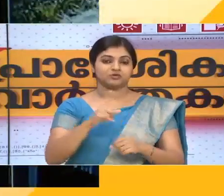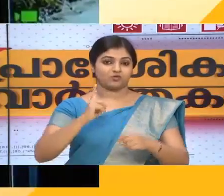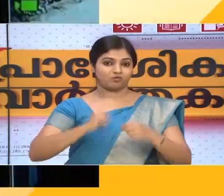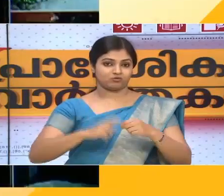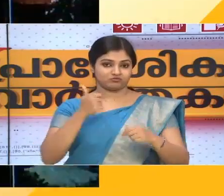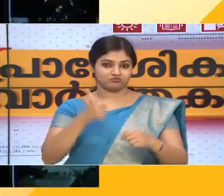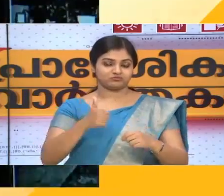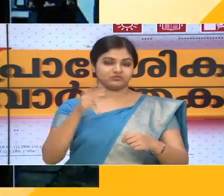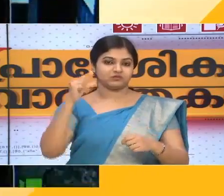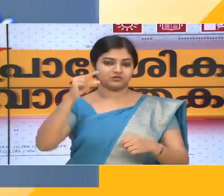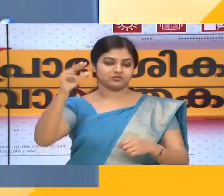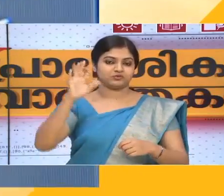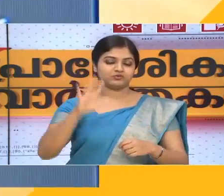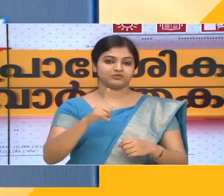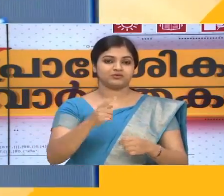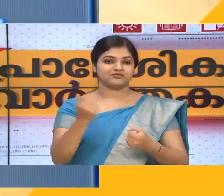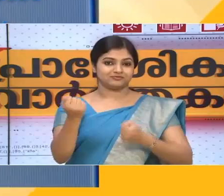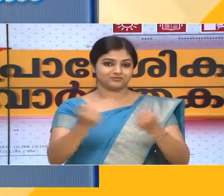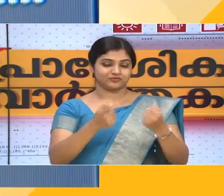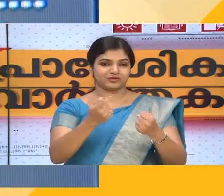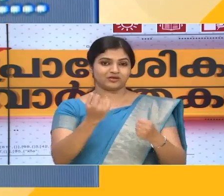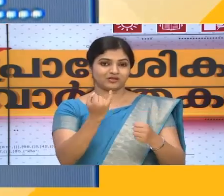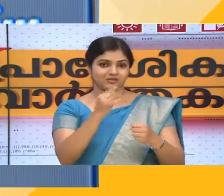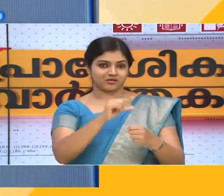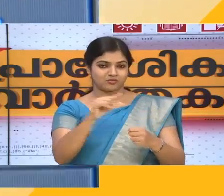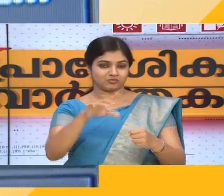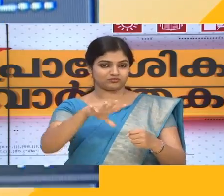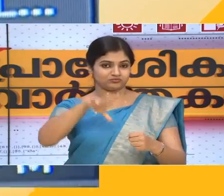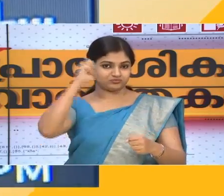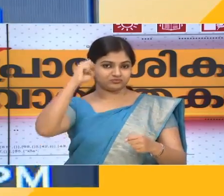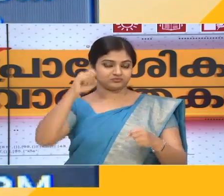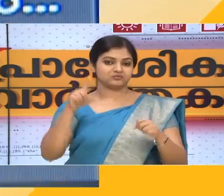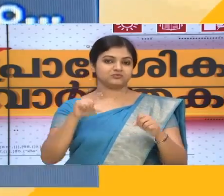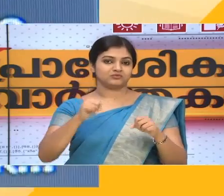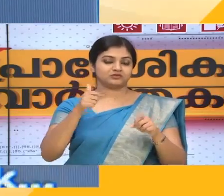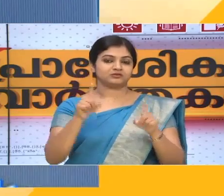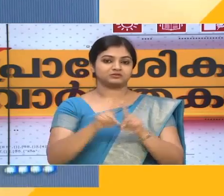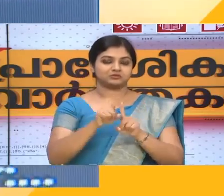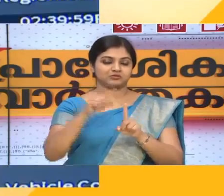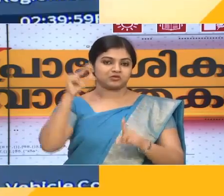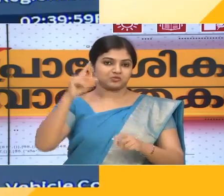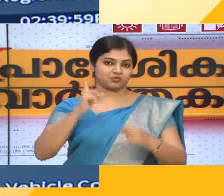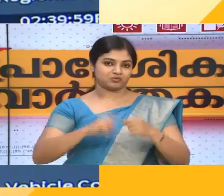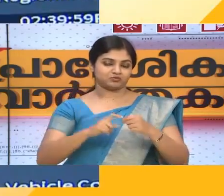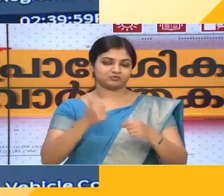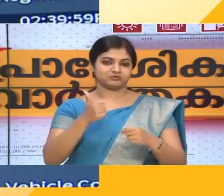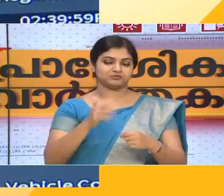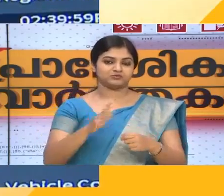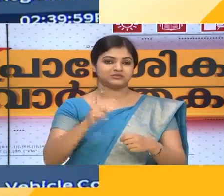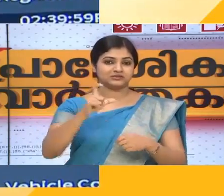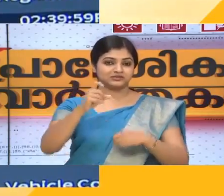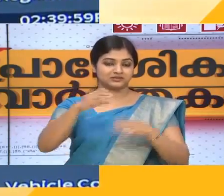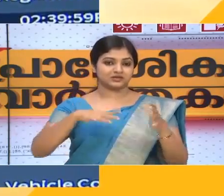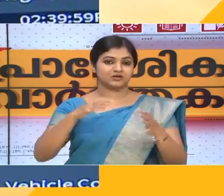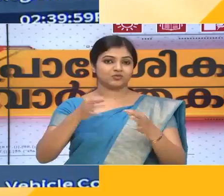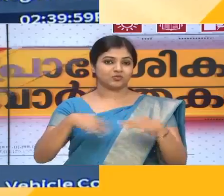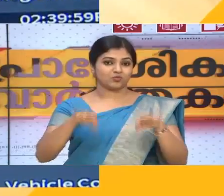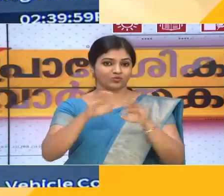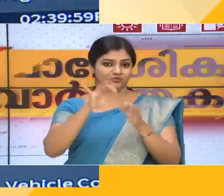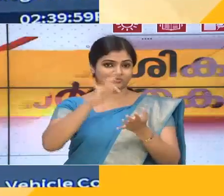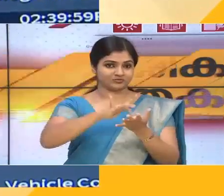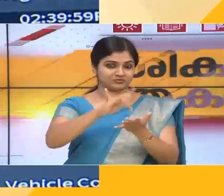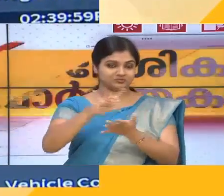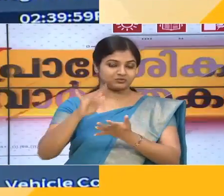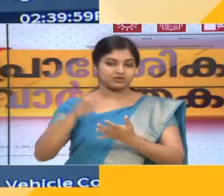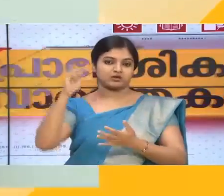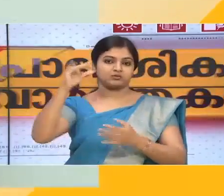ക്യാമറകൾ, വാഹനങ്ങളുടെ നമ്പറുകൾ പോലും കൃത്യമായി മനസ്സിലാക്കാൻ കഴിയുന്ന ക്യാമറകൾ. നഗരത്തിൻ്റെ പ്രധാന ഭാഗങ്ങളിലെല്ലാം ക്യാമറ